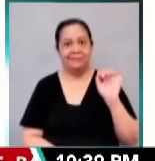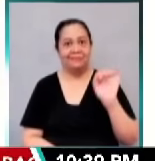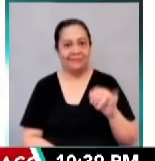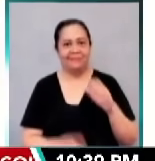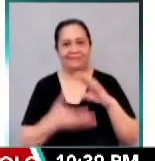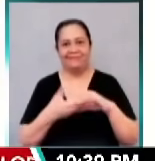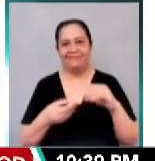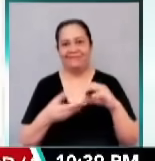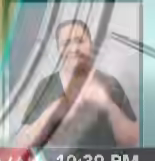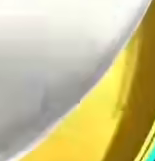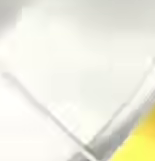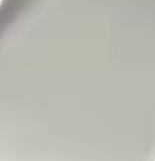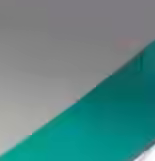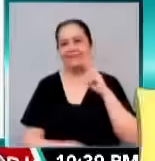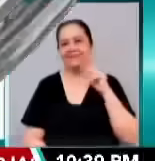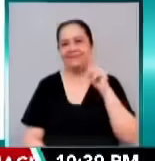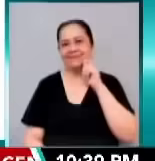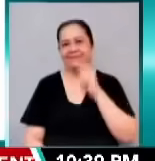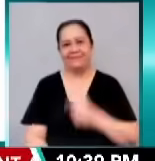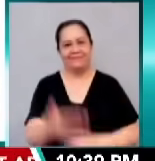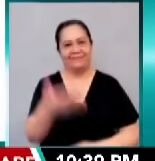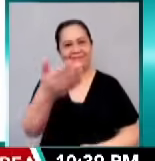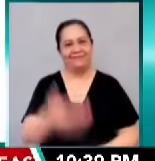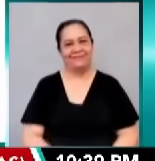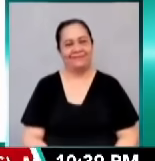ni Victoria Tulad.